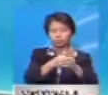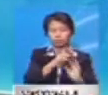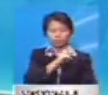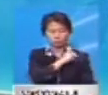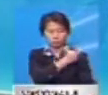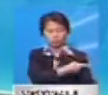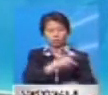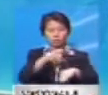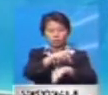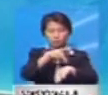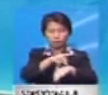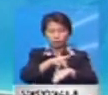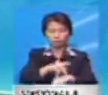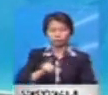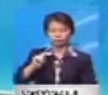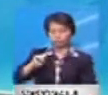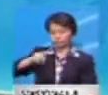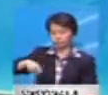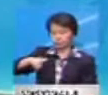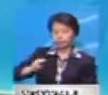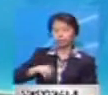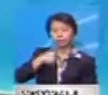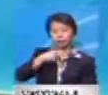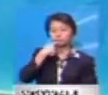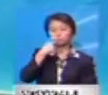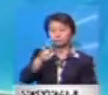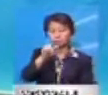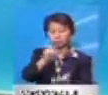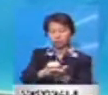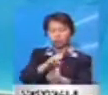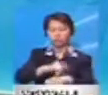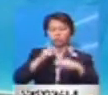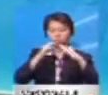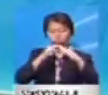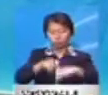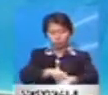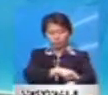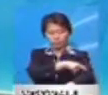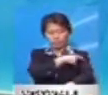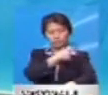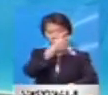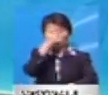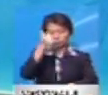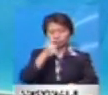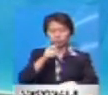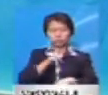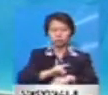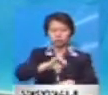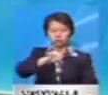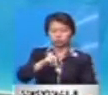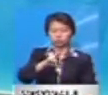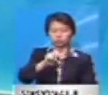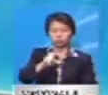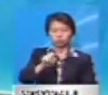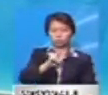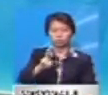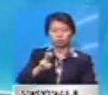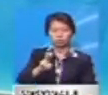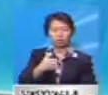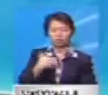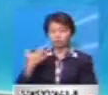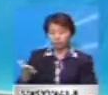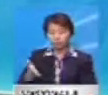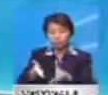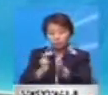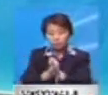Filipina. Datuk Seri Dr. Ahmad Zahid menyatakannya kepada media di Rumah Panjang Margaretha Tujang, Kerangan Puloh di Julau. Di DUN Krian, beliau